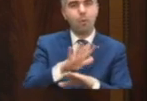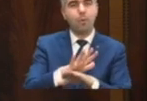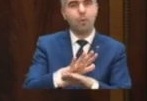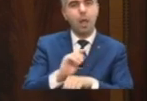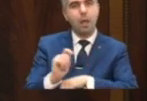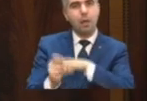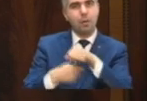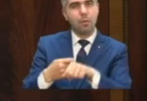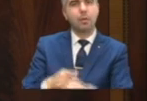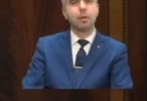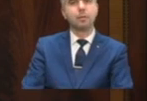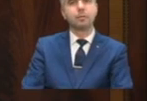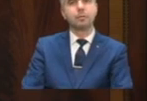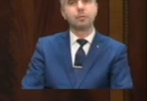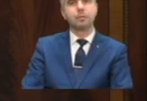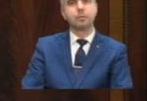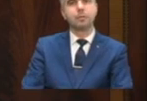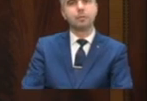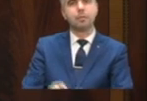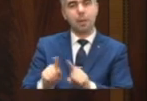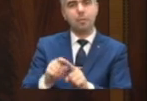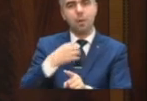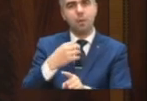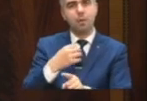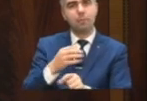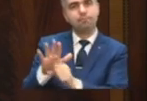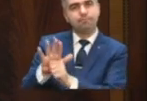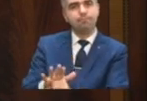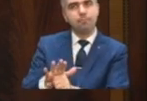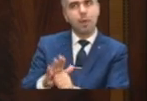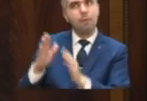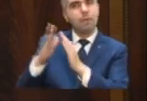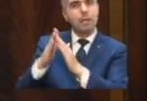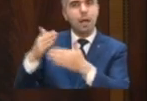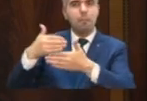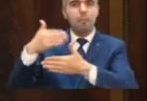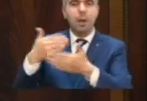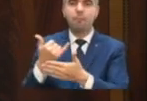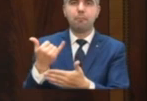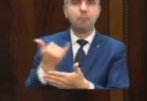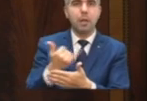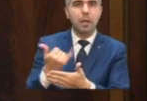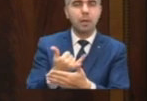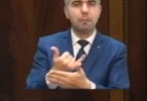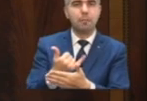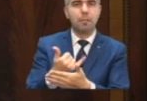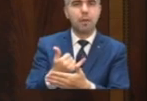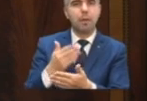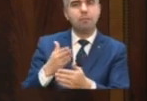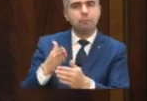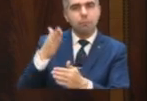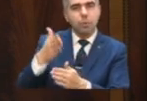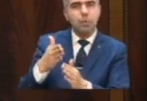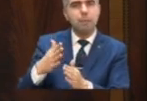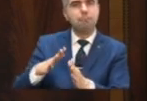القروي احنا جيك من الخط حقرنا بغينا نسكنوا ما كنطالبوا كنا بخدمه ما بغينا نجيو نخيموا في مدن ما